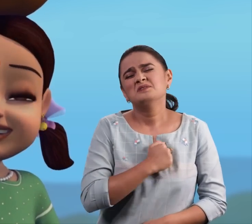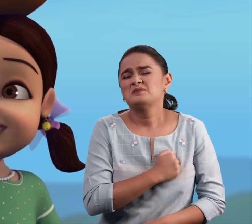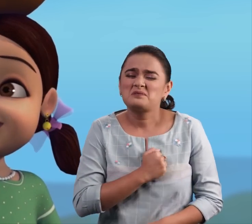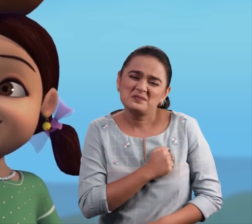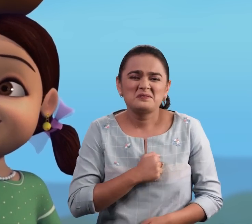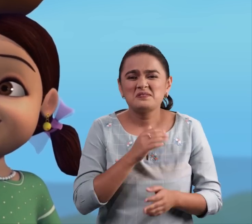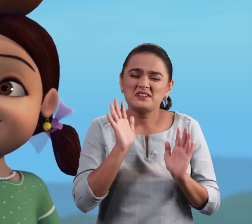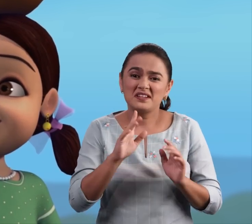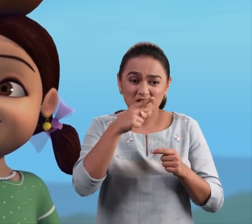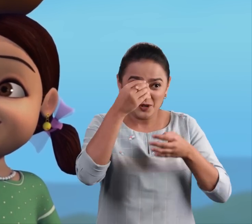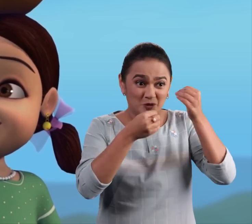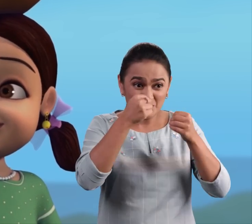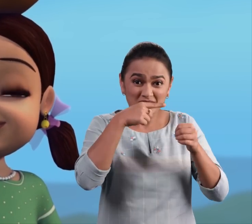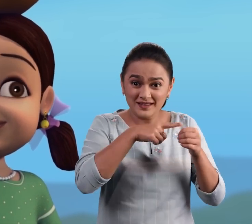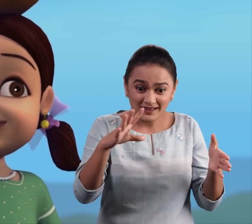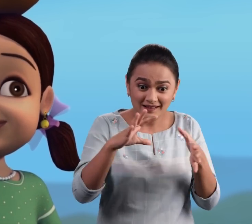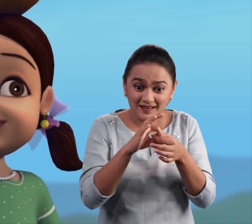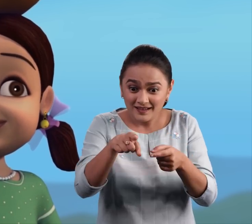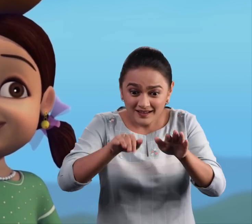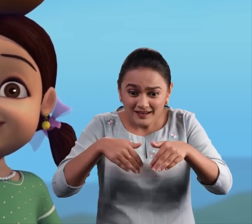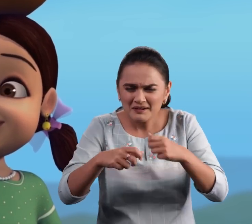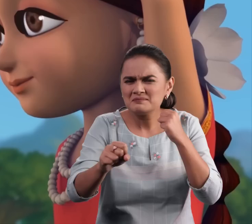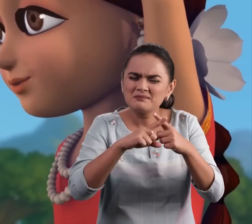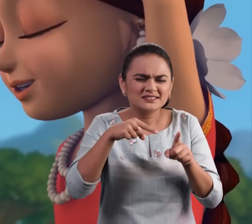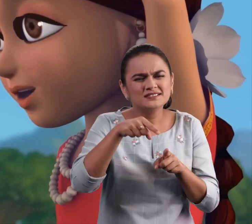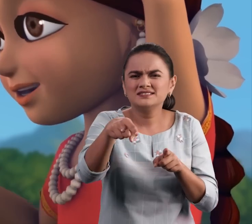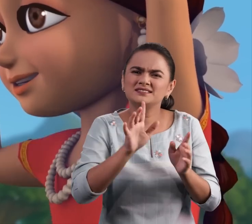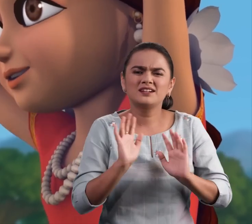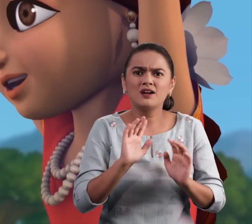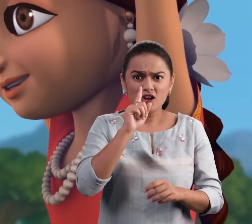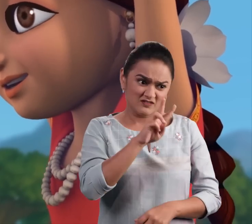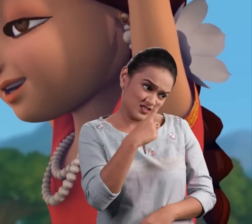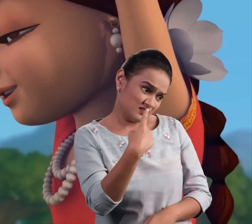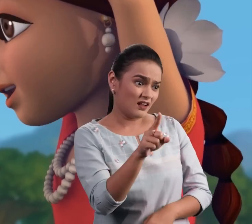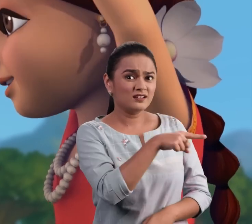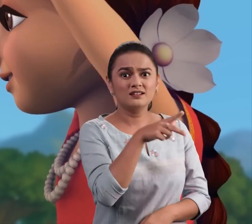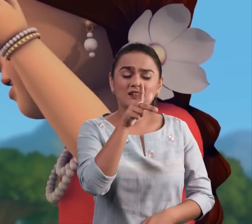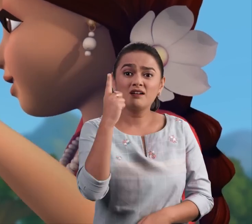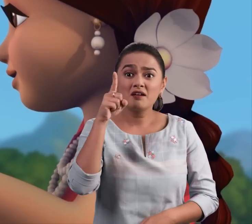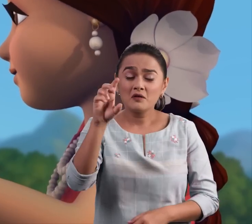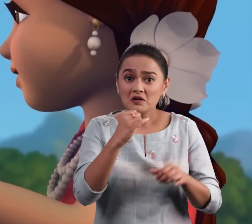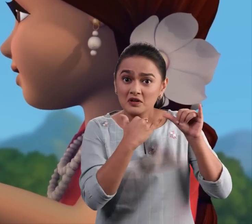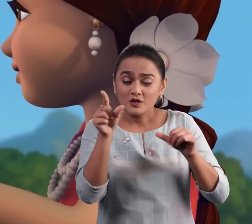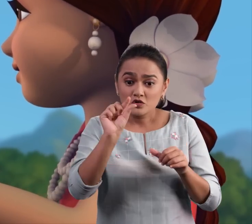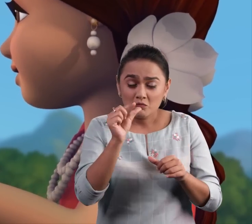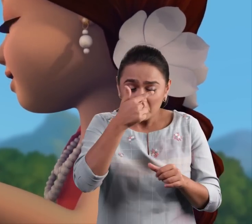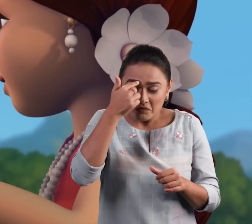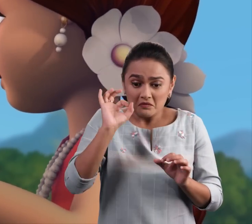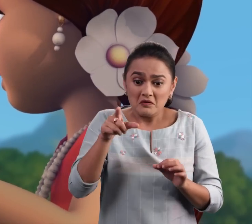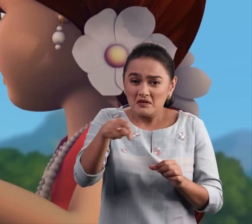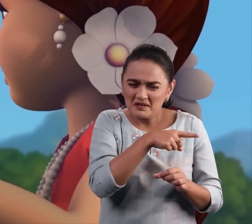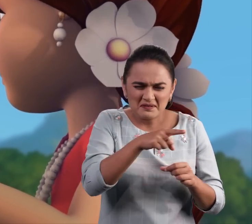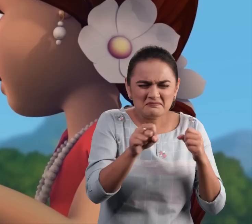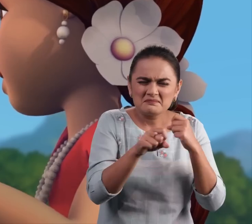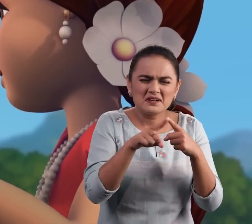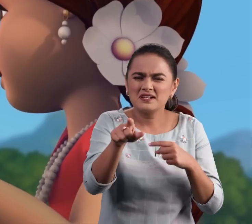क्षमा करना, किंतु ये दूध इस कार्य के लिए उपयुक्त नहीं। विशाखा ठीक कहती है, कृष्ण के पवित्र मोतियों के लिए इससे